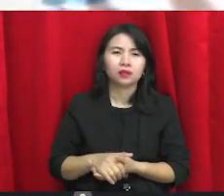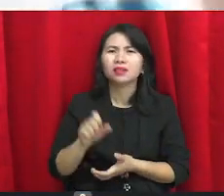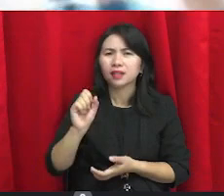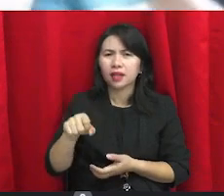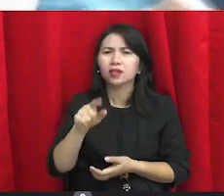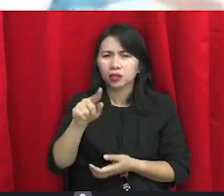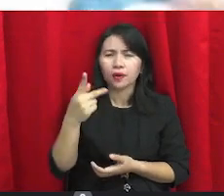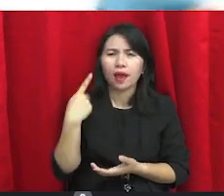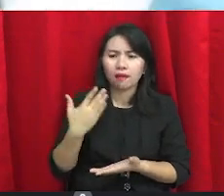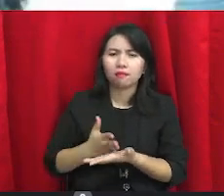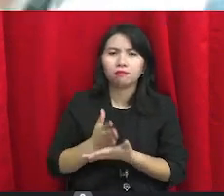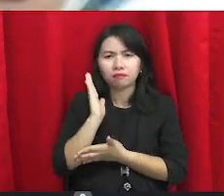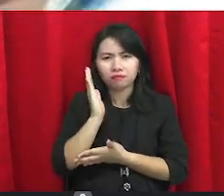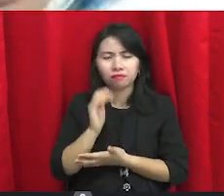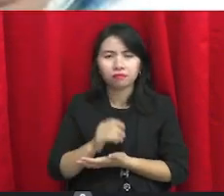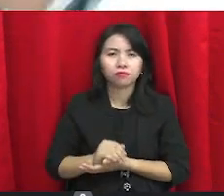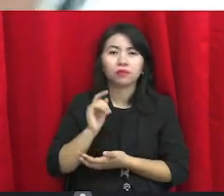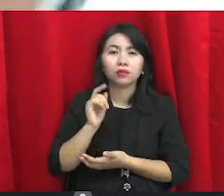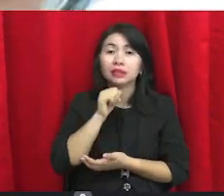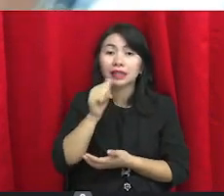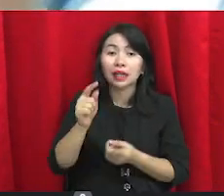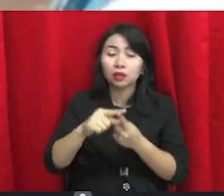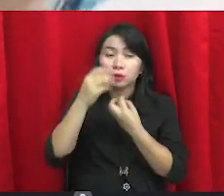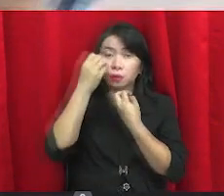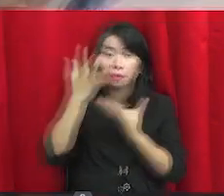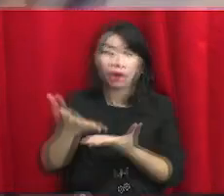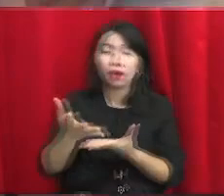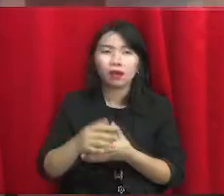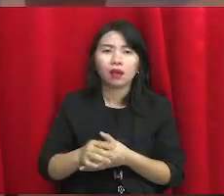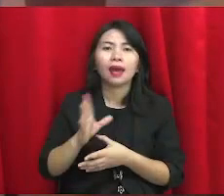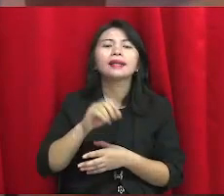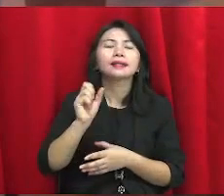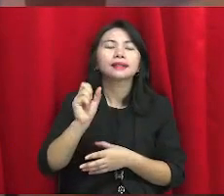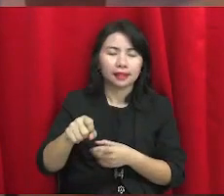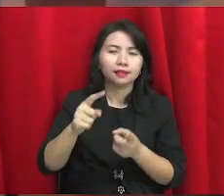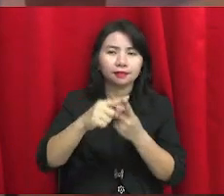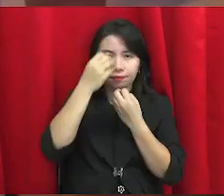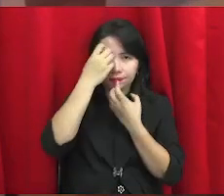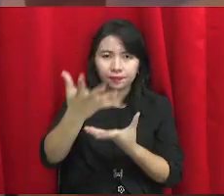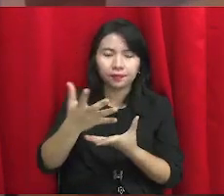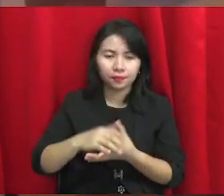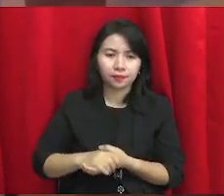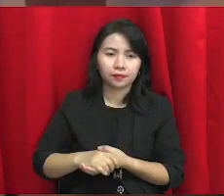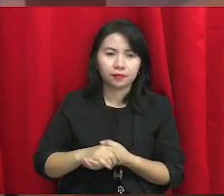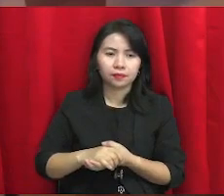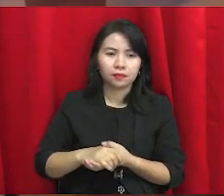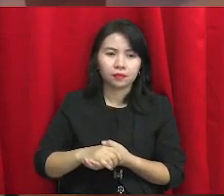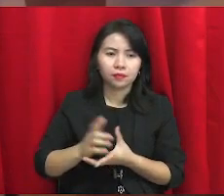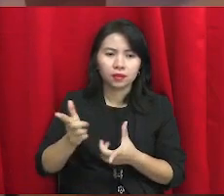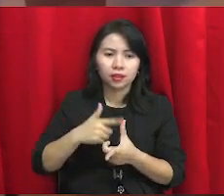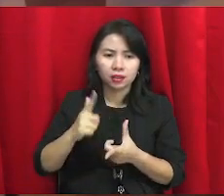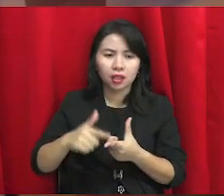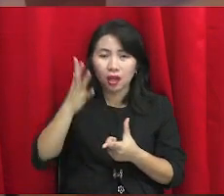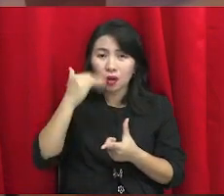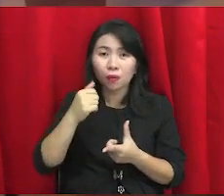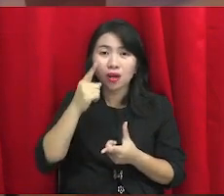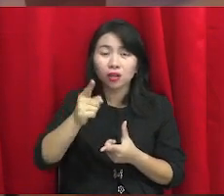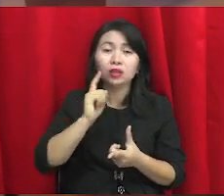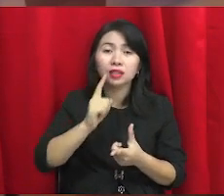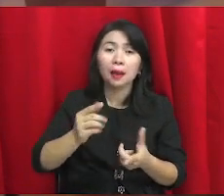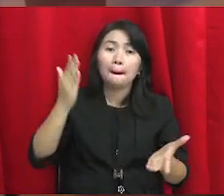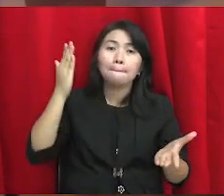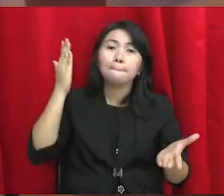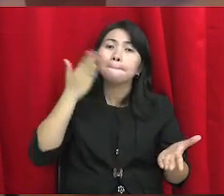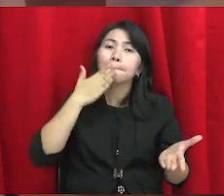kayo na hindi sumunod at sumunod. Bakit pa magsasalita laban